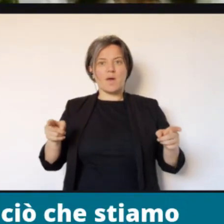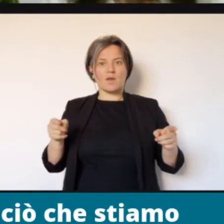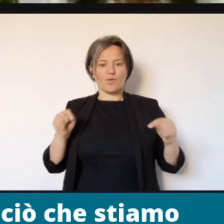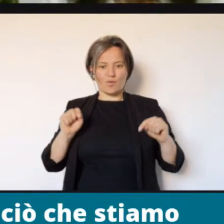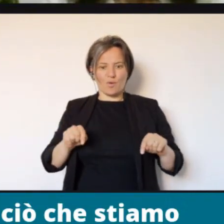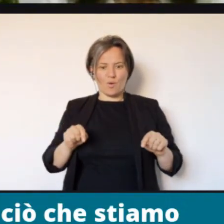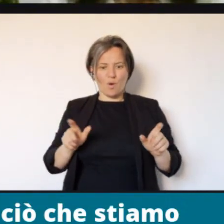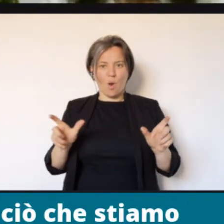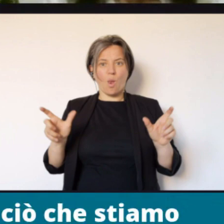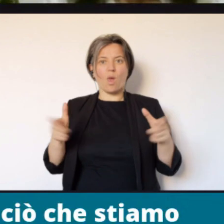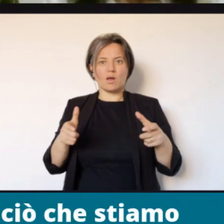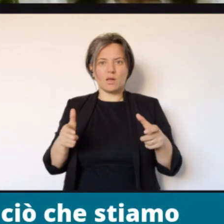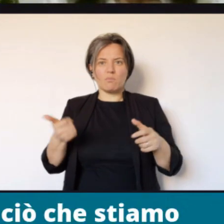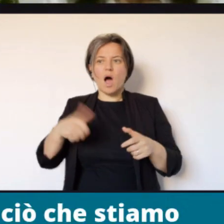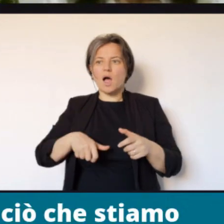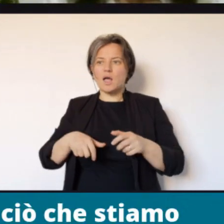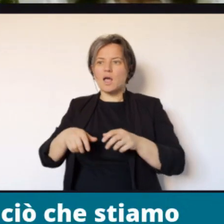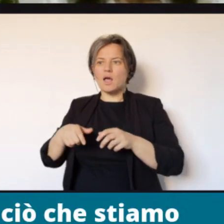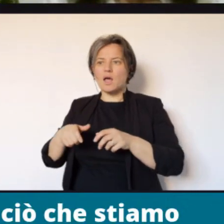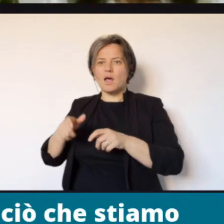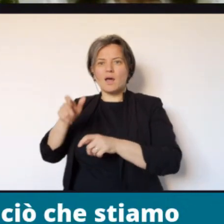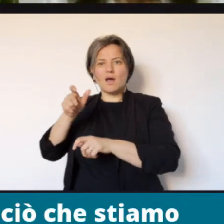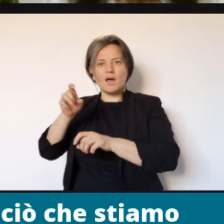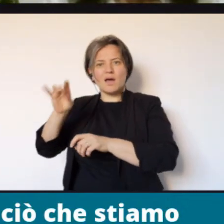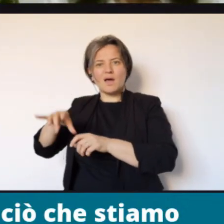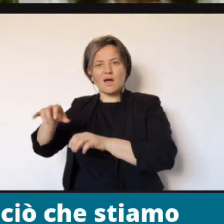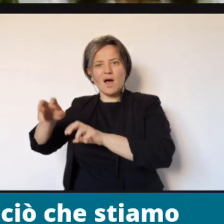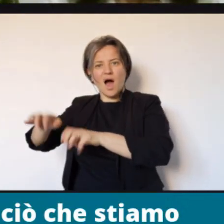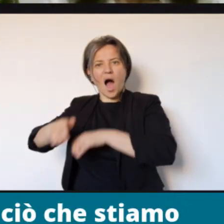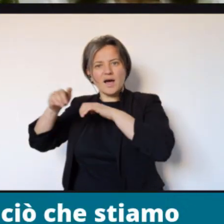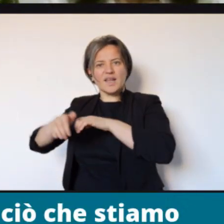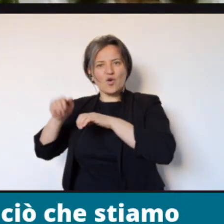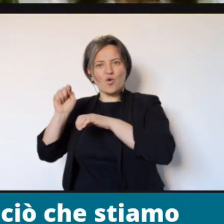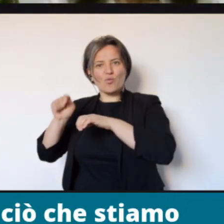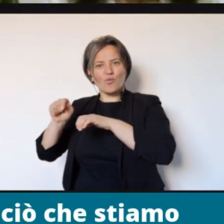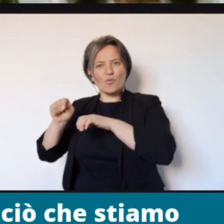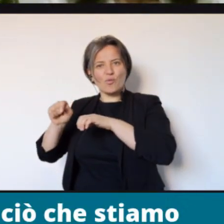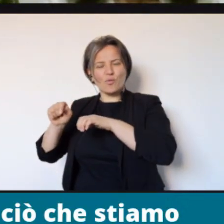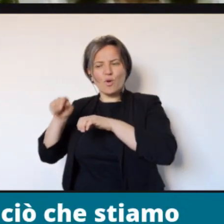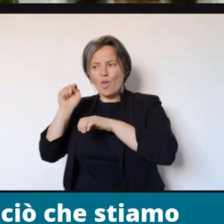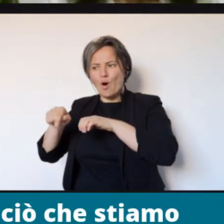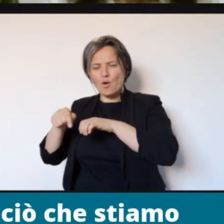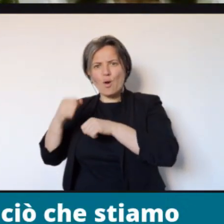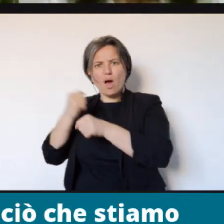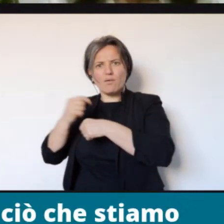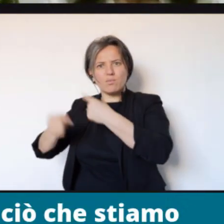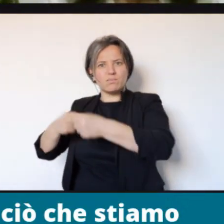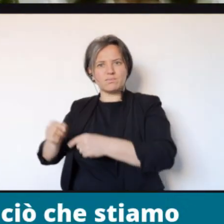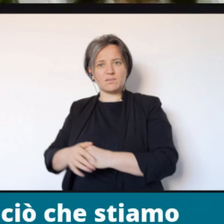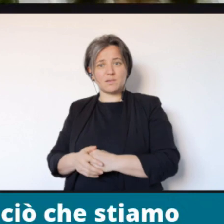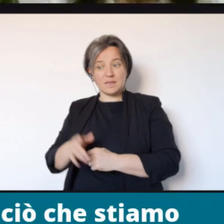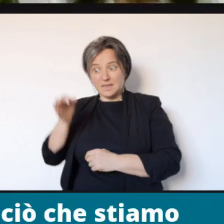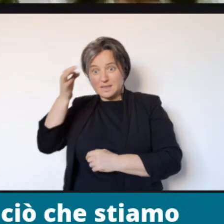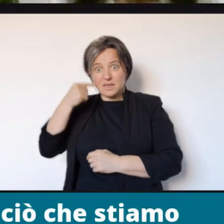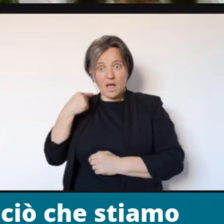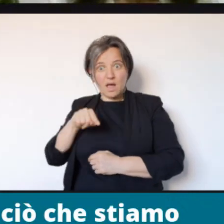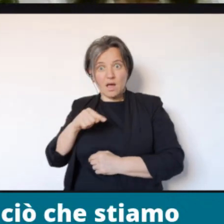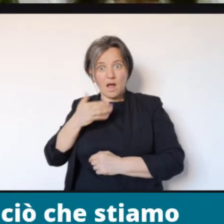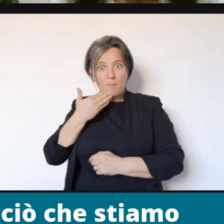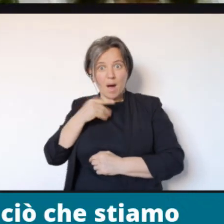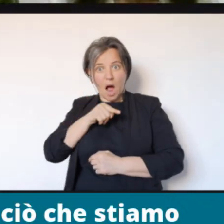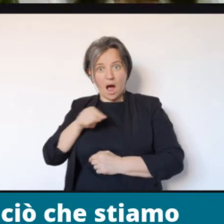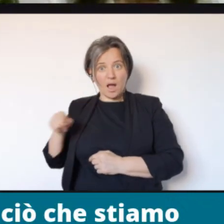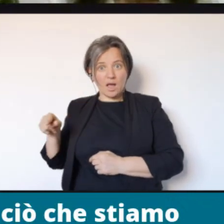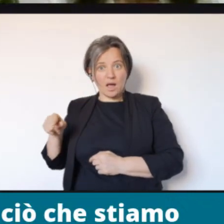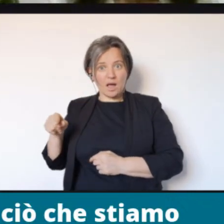nel periodo del lockdown, agricoltori, hanno continuato a lavorare. Se loro